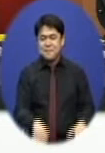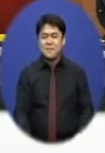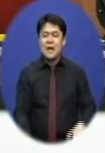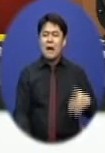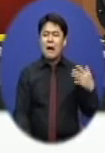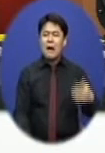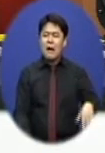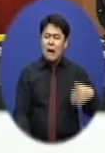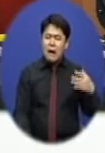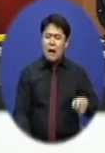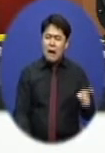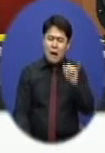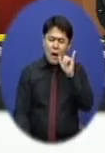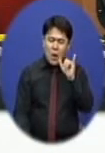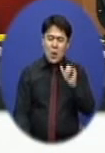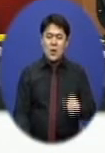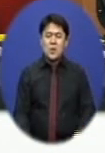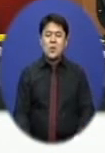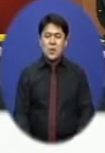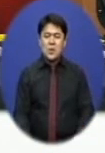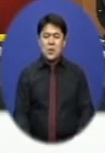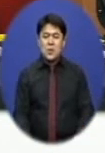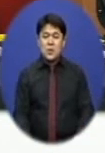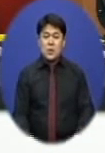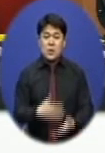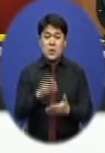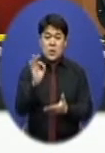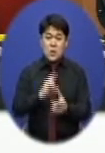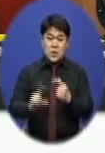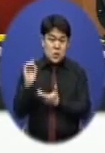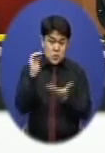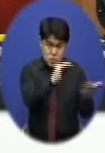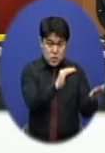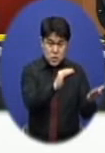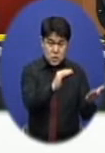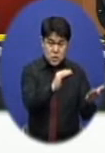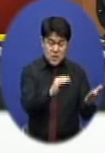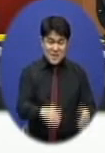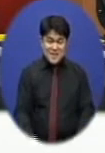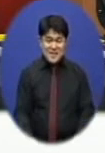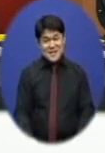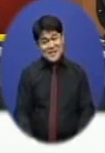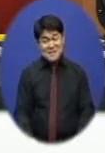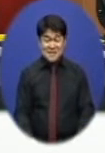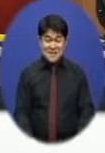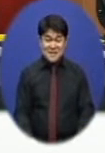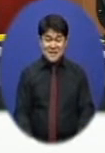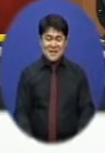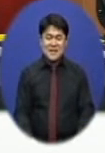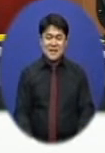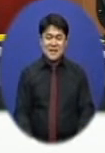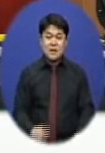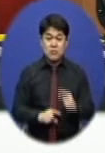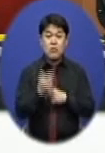아하 그러시구나. 예. 아이고 그러면 한 열 장 더 보내드리면 될까요? 아, 더 보내드릴게요.